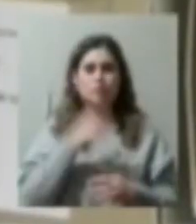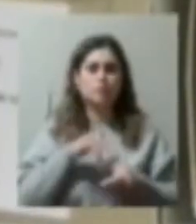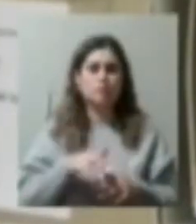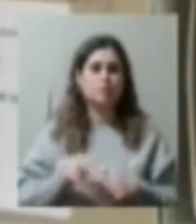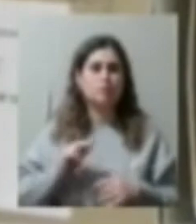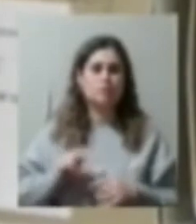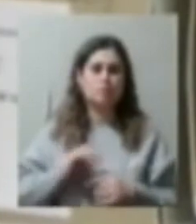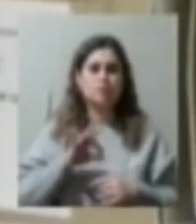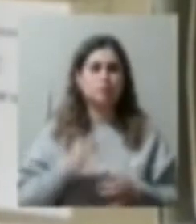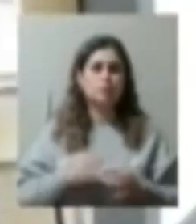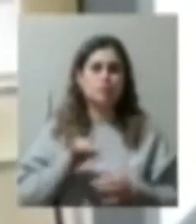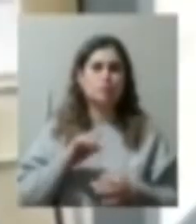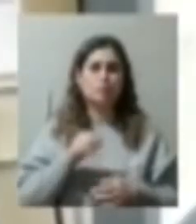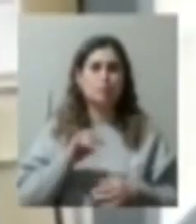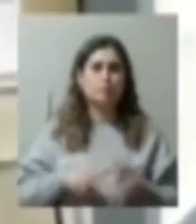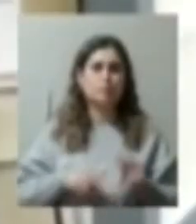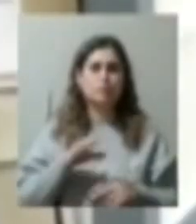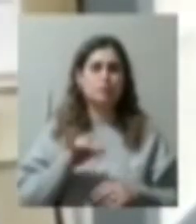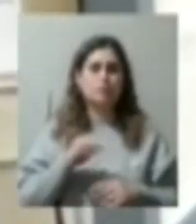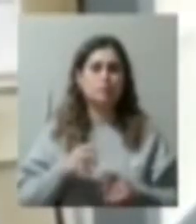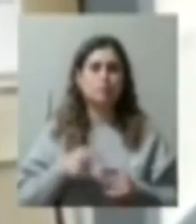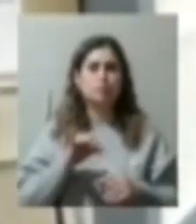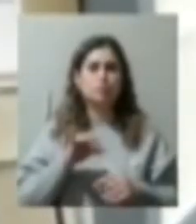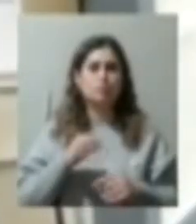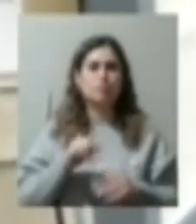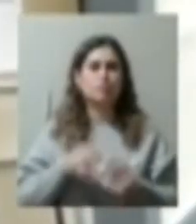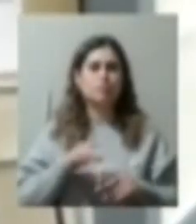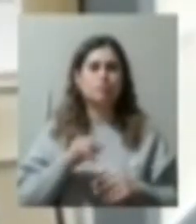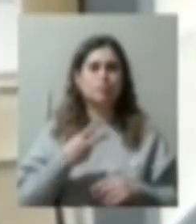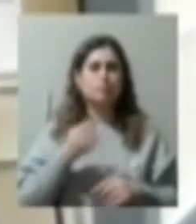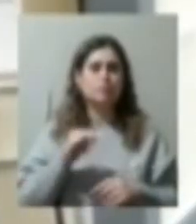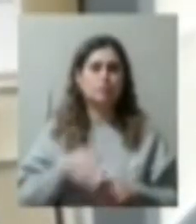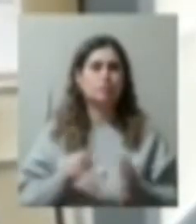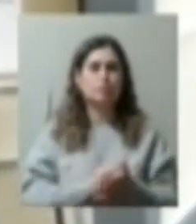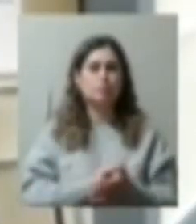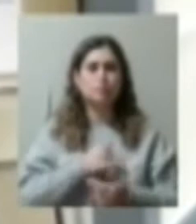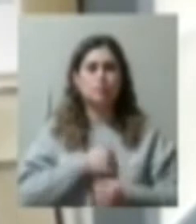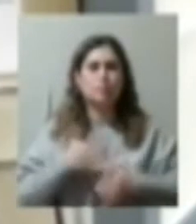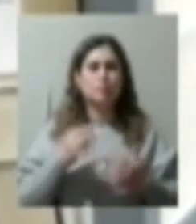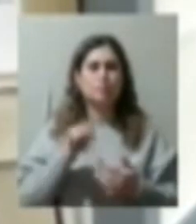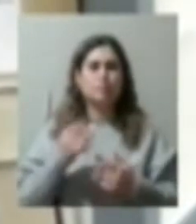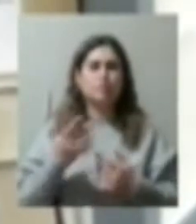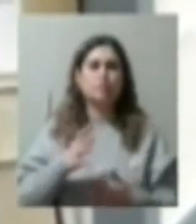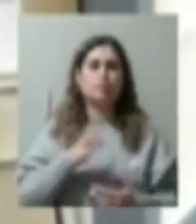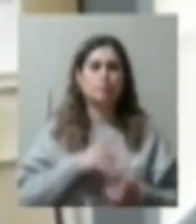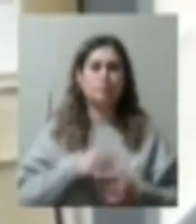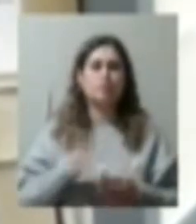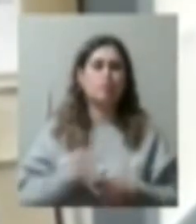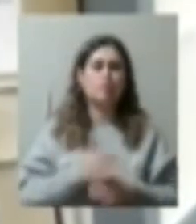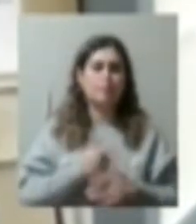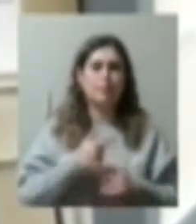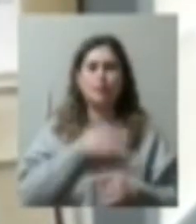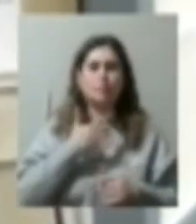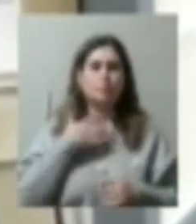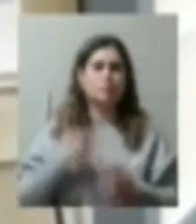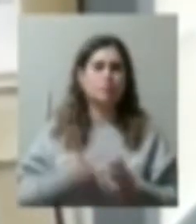працівників суднобудівного заводу. По суднобудівному заводі 23 тисячі документів. Це найбільше підприємство, яке було ліквідовано. Дуже багато заяв